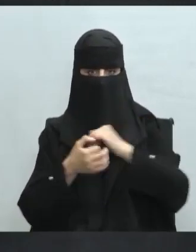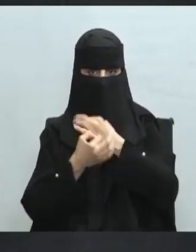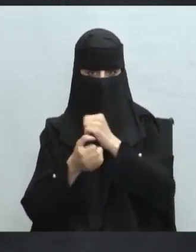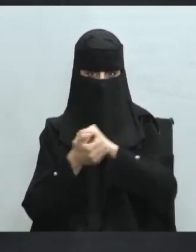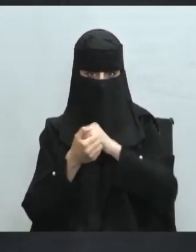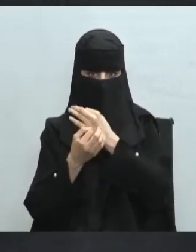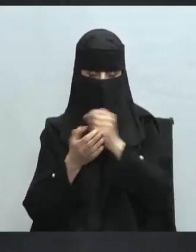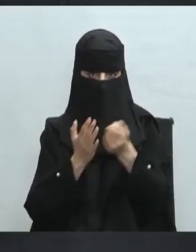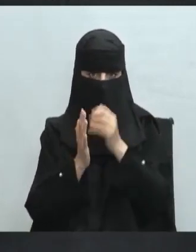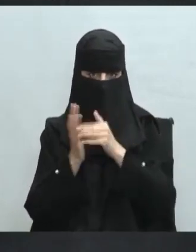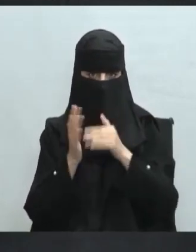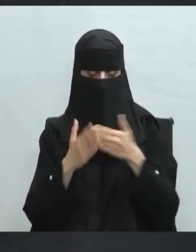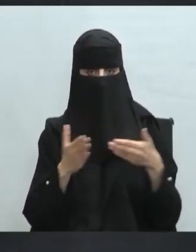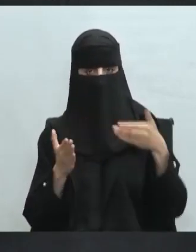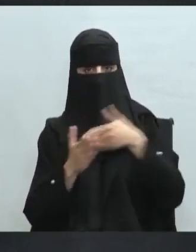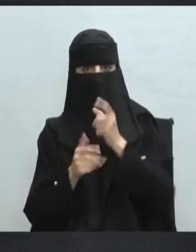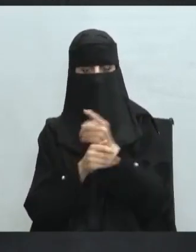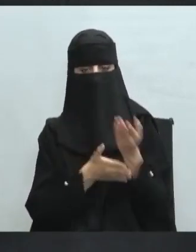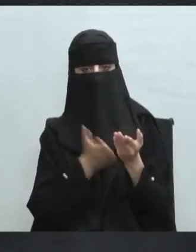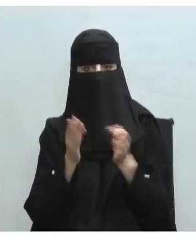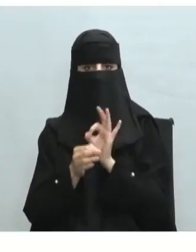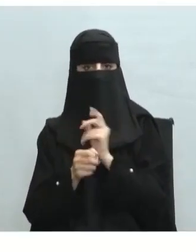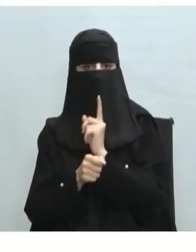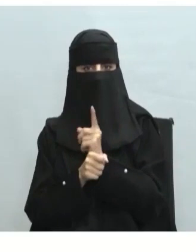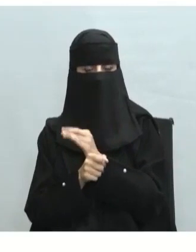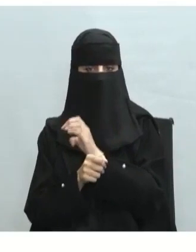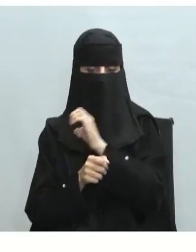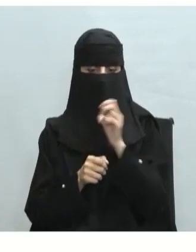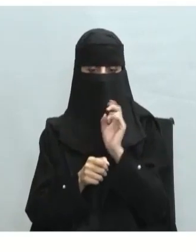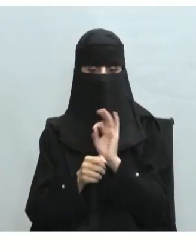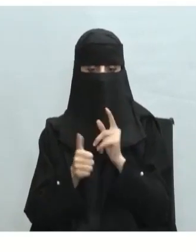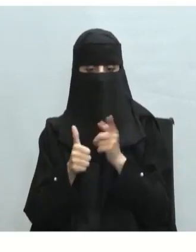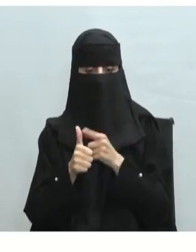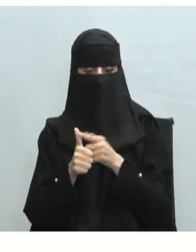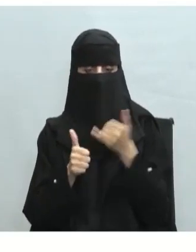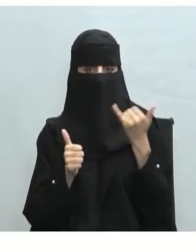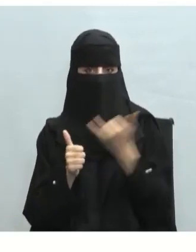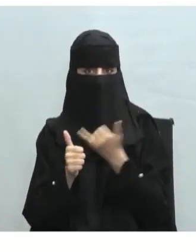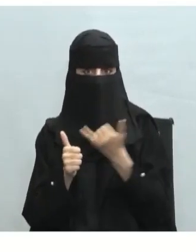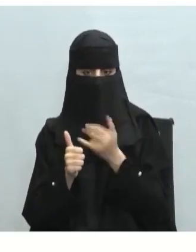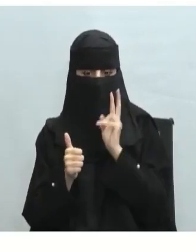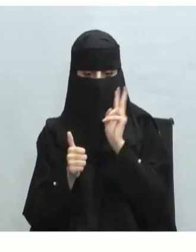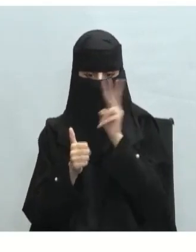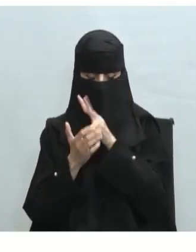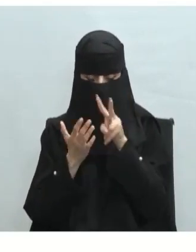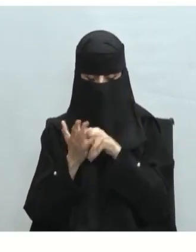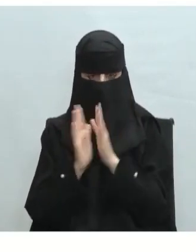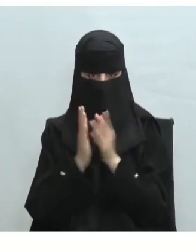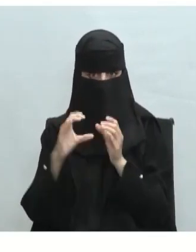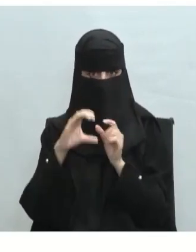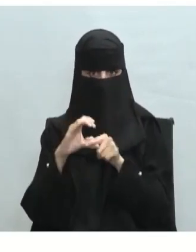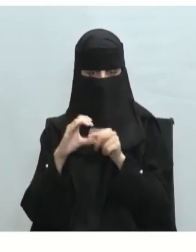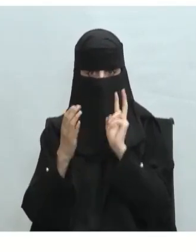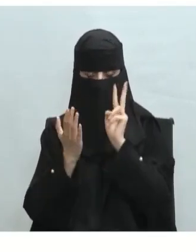على معلمكم ثم يختار ونقول مثلا معنى هنا لو علمت مثلا بمعد اختبار قبل بدئه بثلاث ساعات وعدد